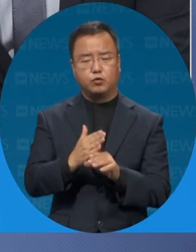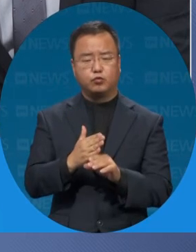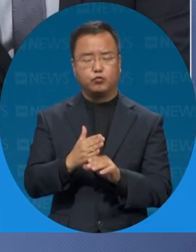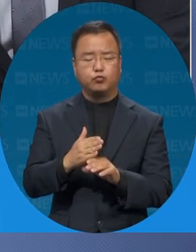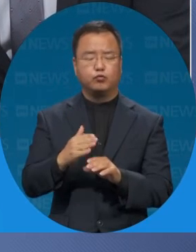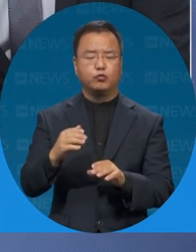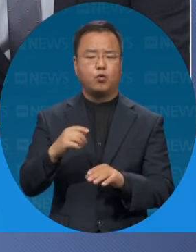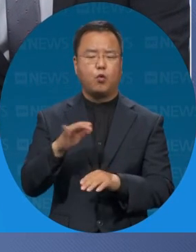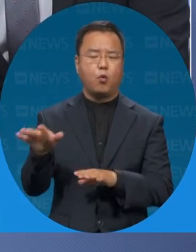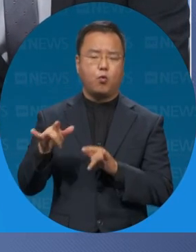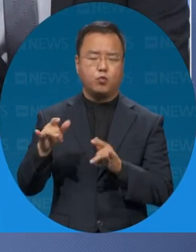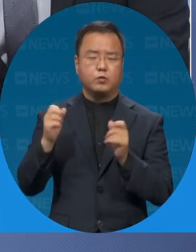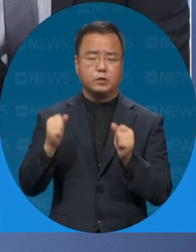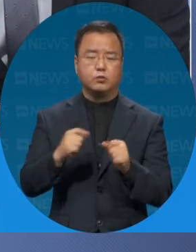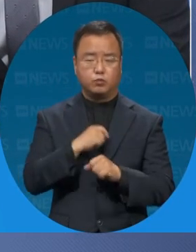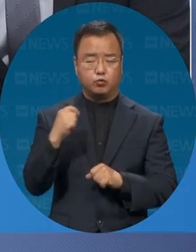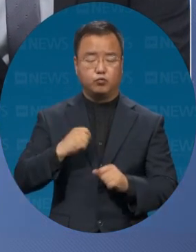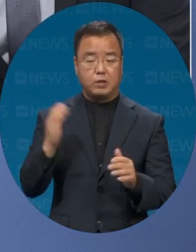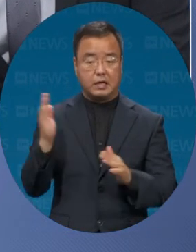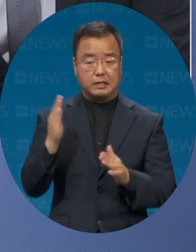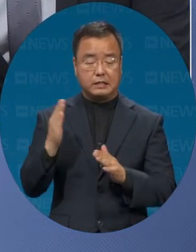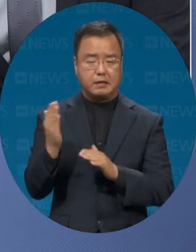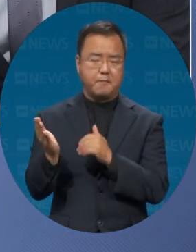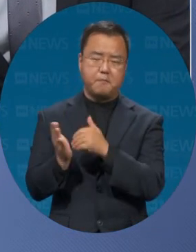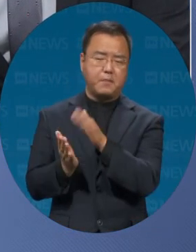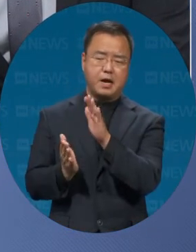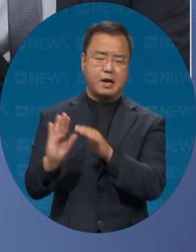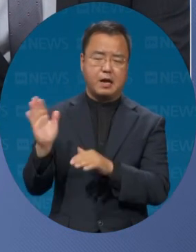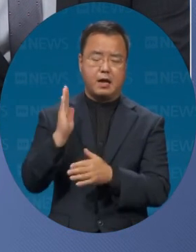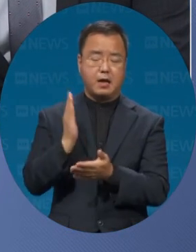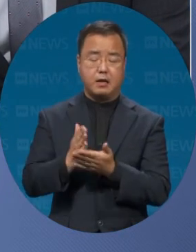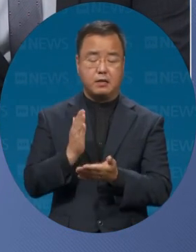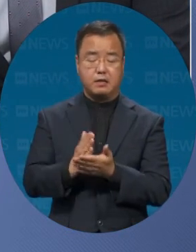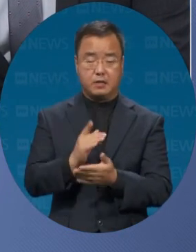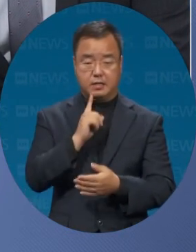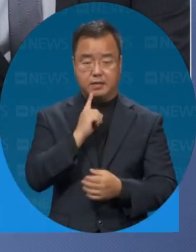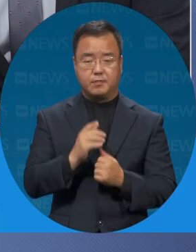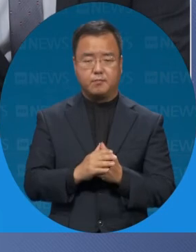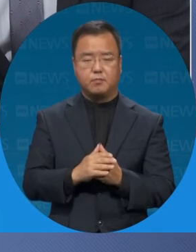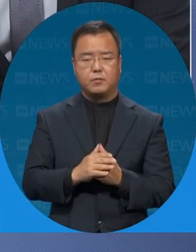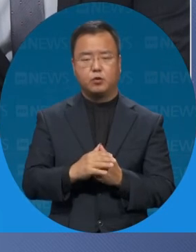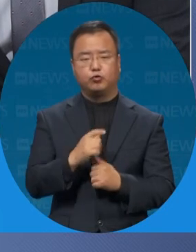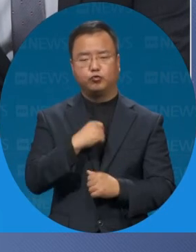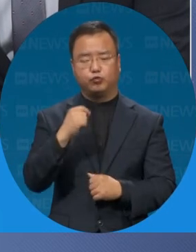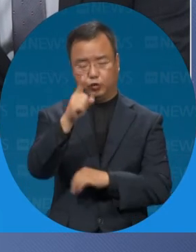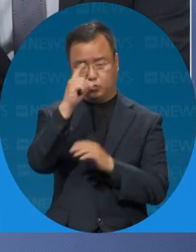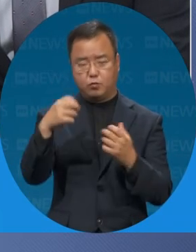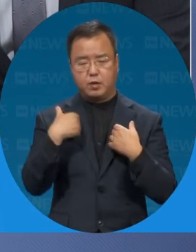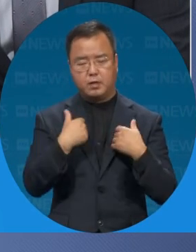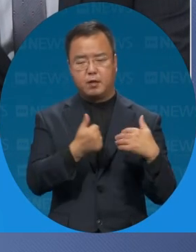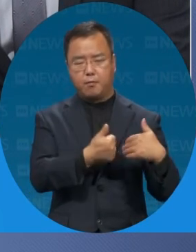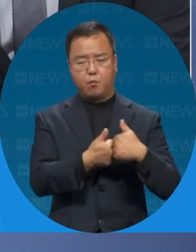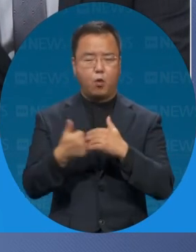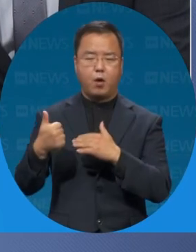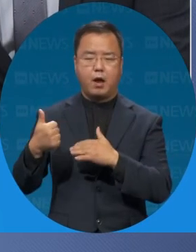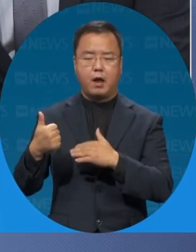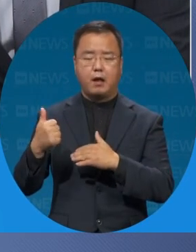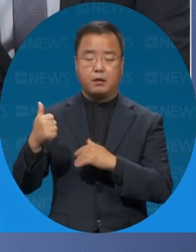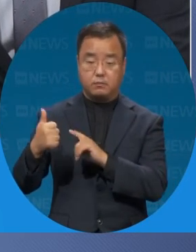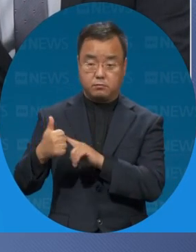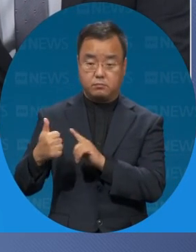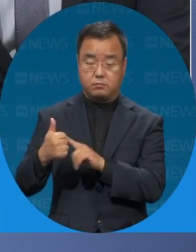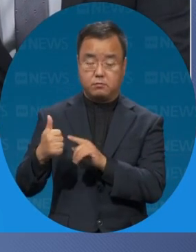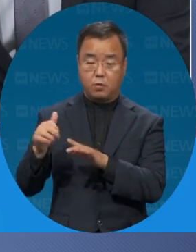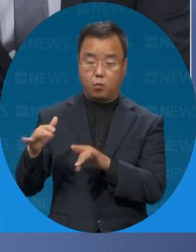지나치게 배척 해선 안 된다고 말합니다 2 중국 정부에서 파견된 유학생 이라도 호주에서 교육 받으며 바뀔 수 있다며